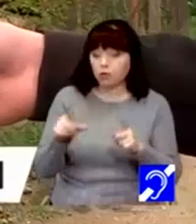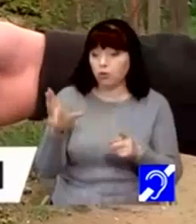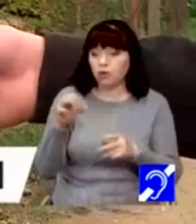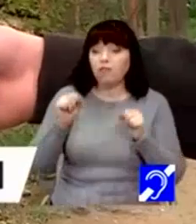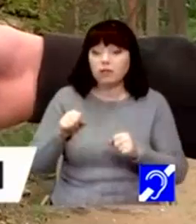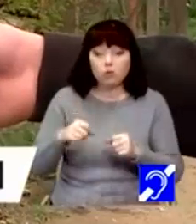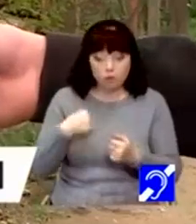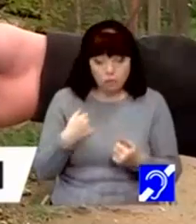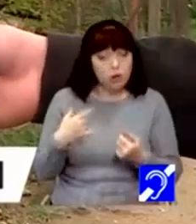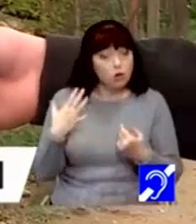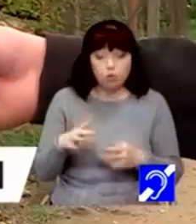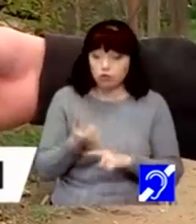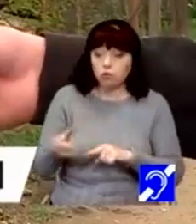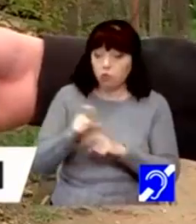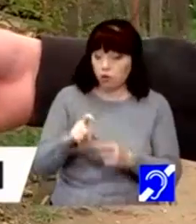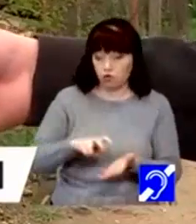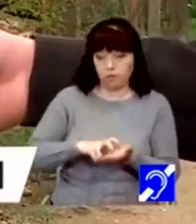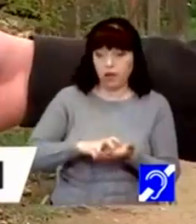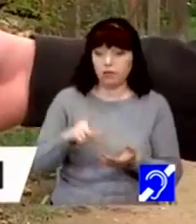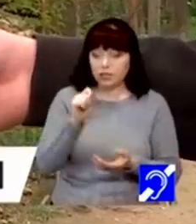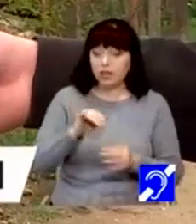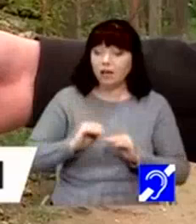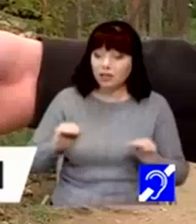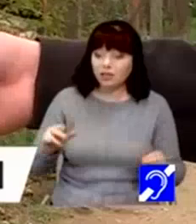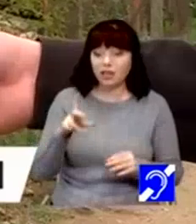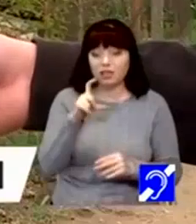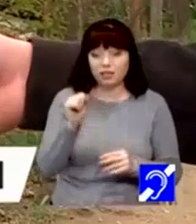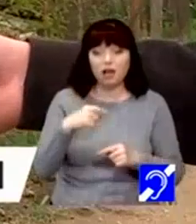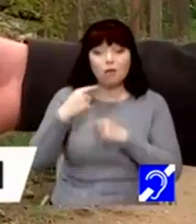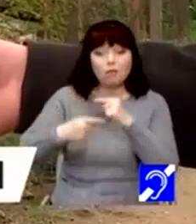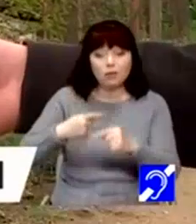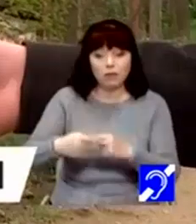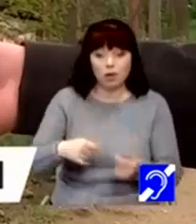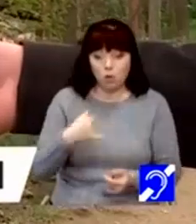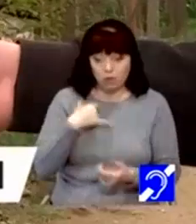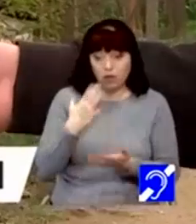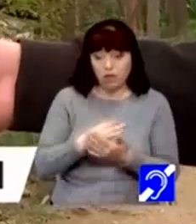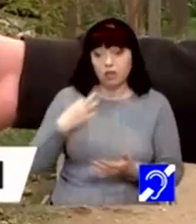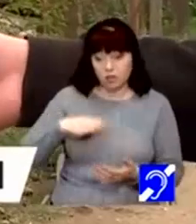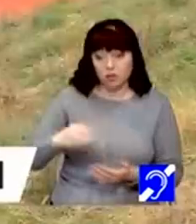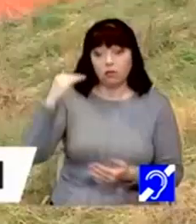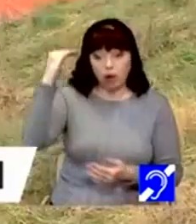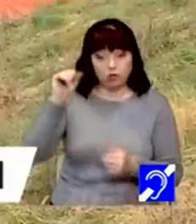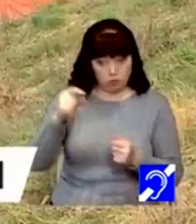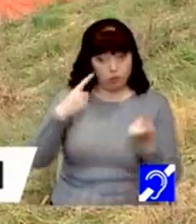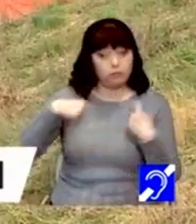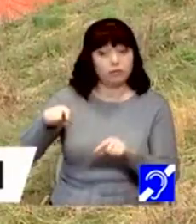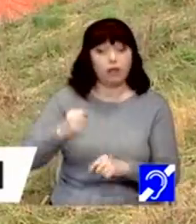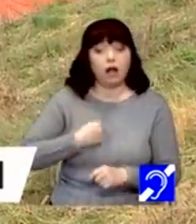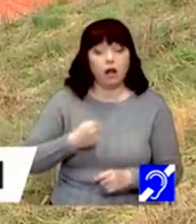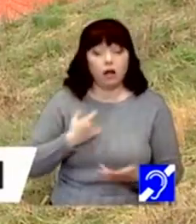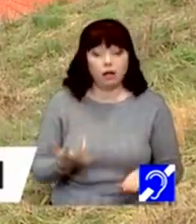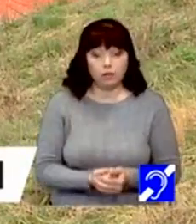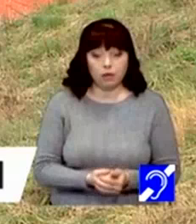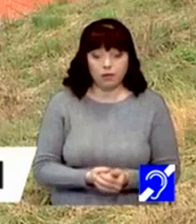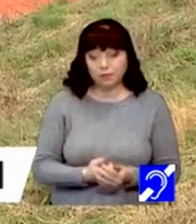intrat a varicelor pentru copii pentru nepoți pentru copii Am și un băiat mari ca e frică avem frică de copii